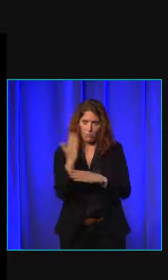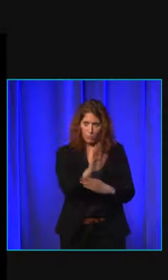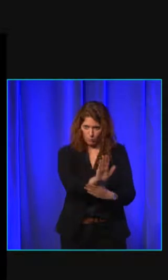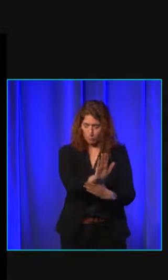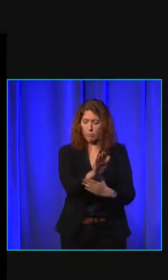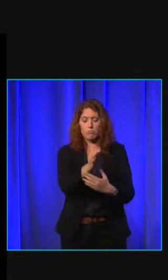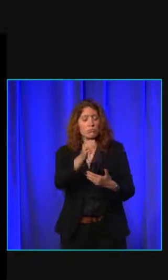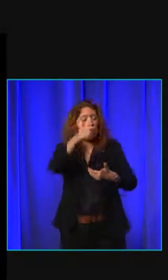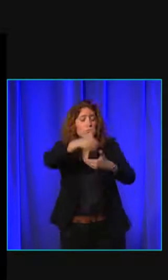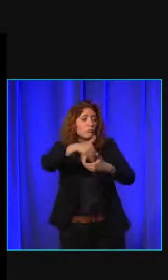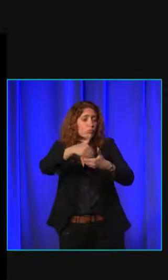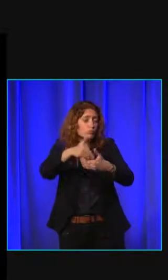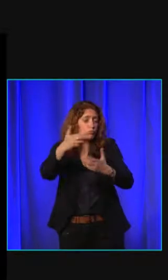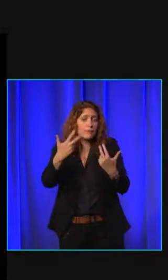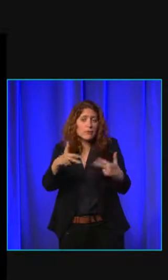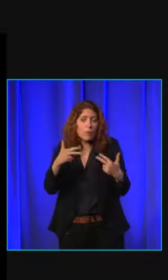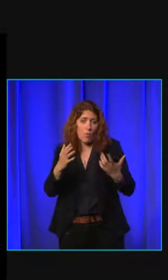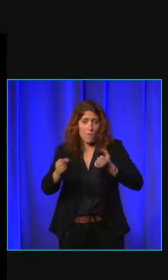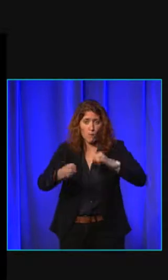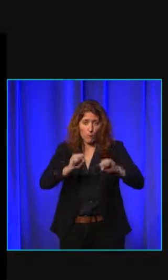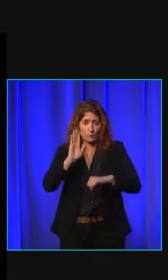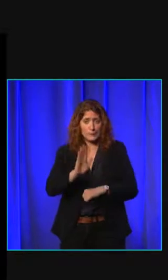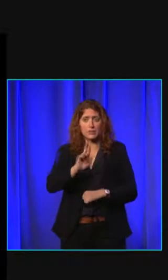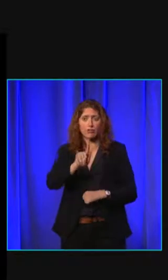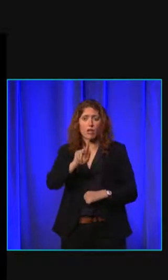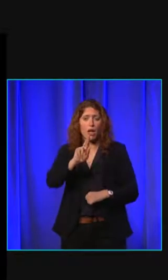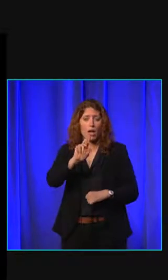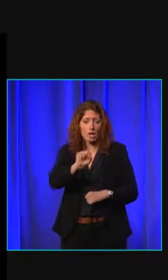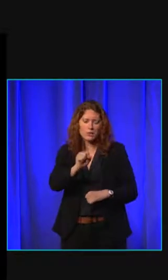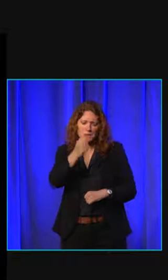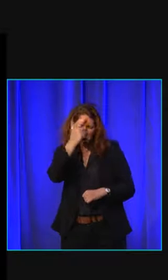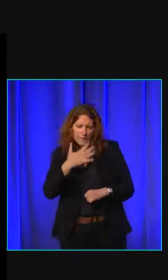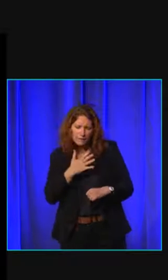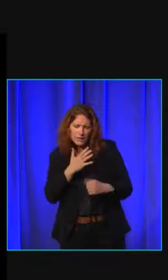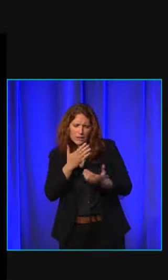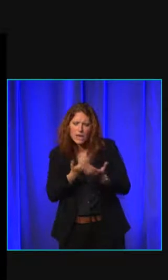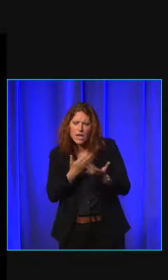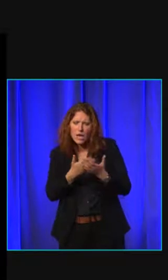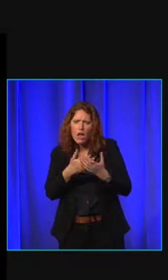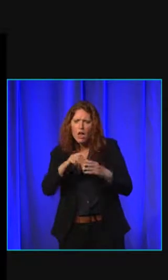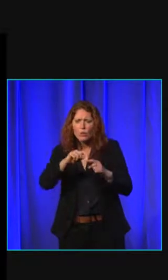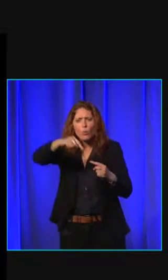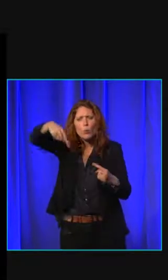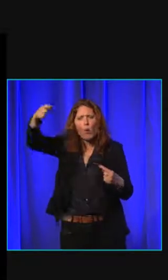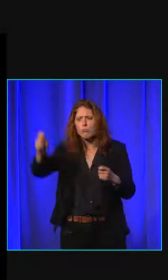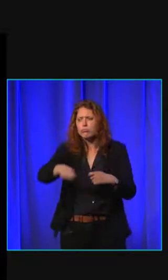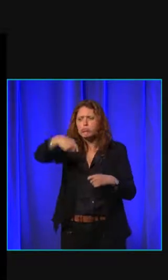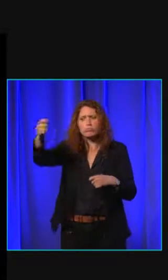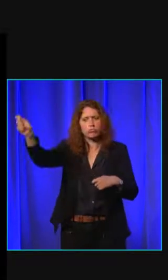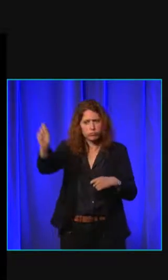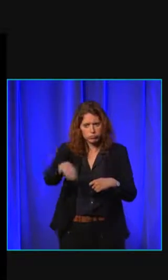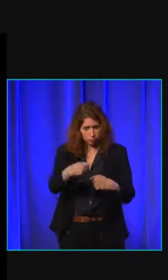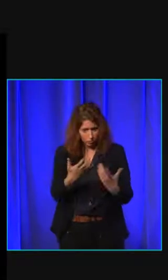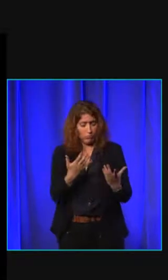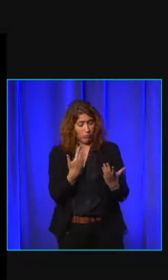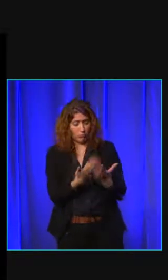d'un mouvement de GRS, et là, je pense qu'elle est au ruban. Donc, elle fait son mouvement et à un moment donné, je